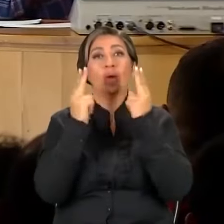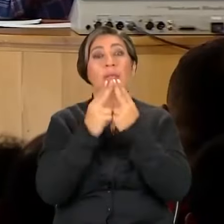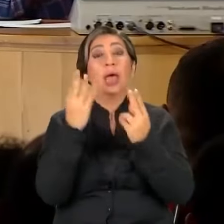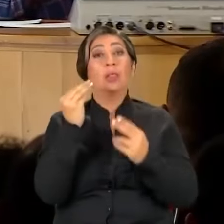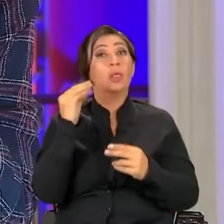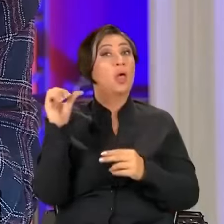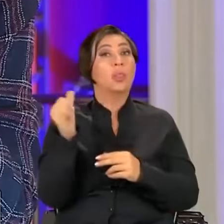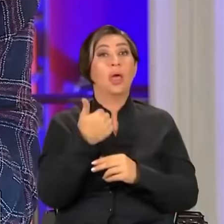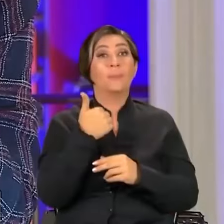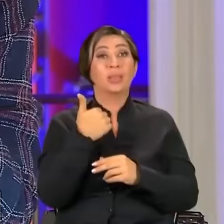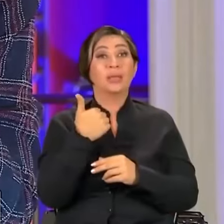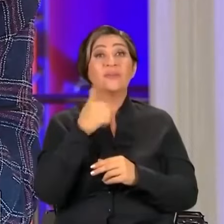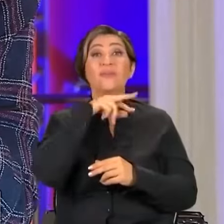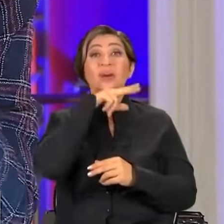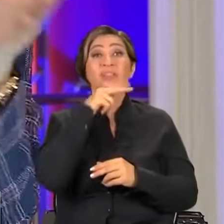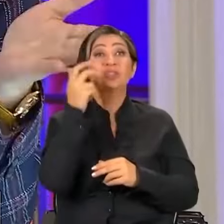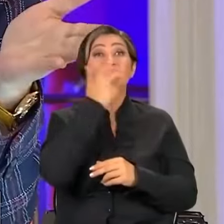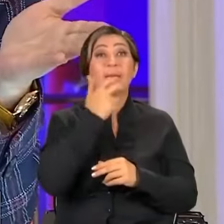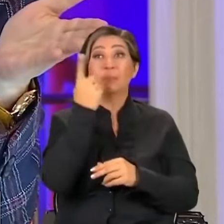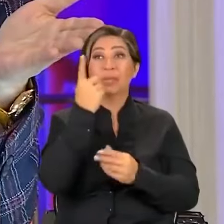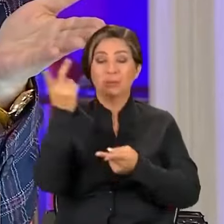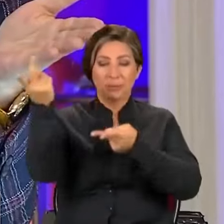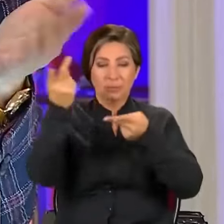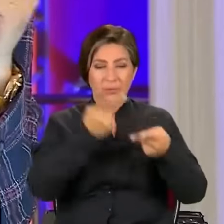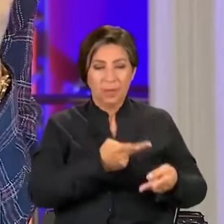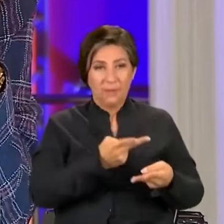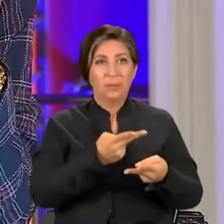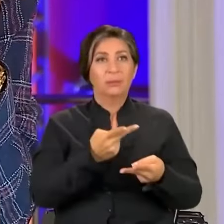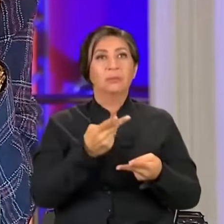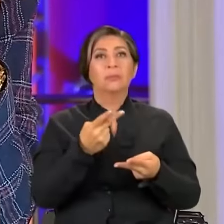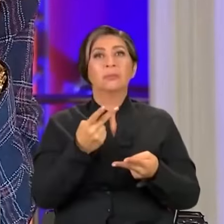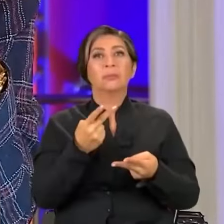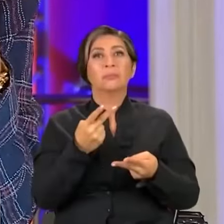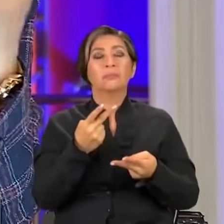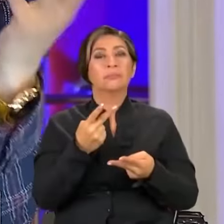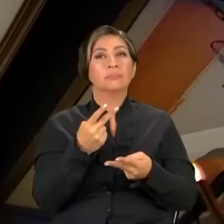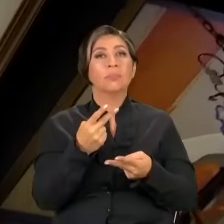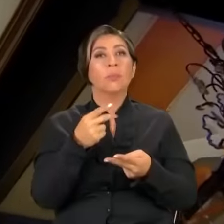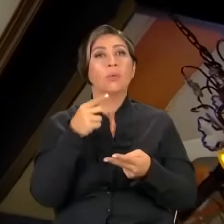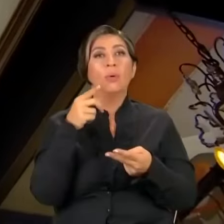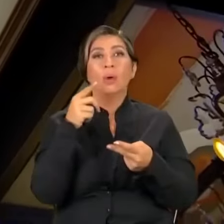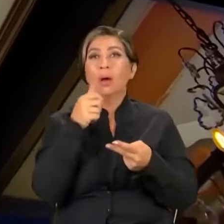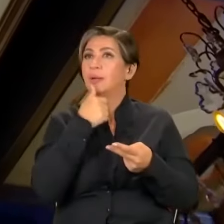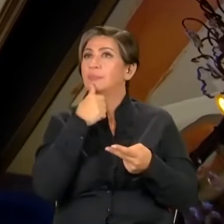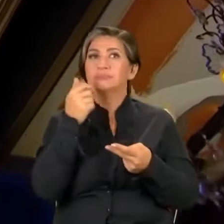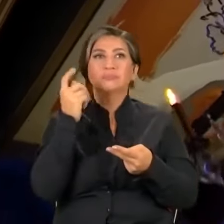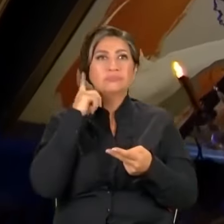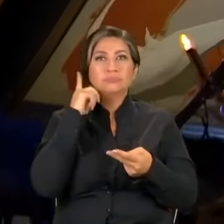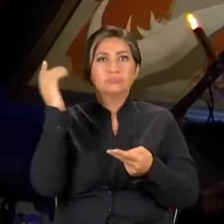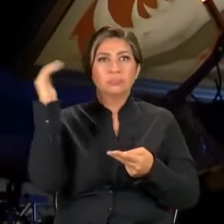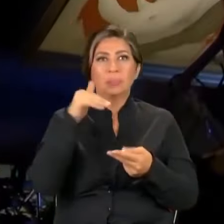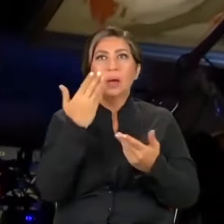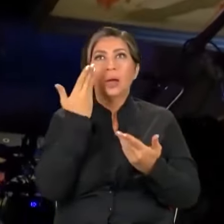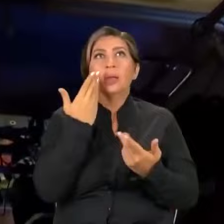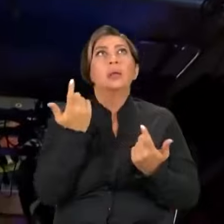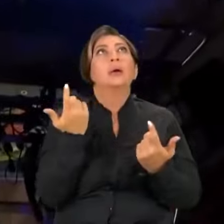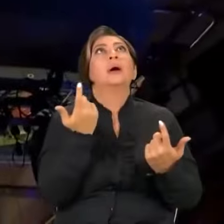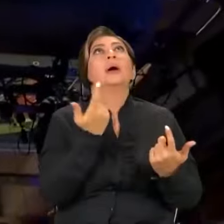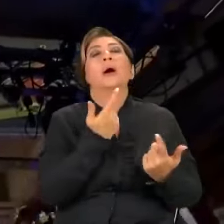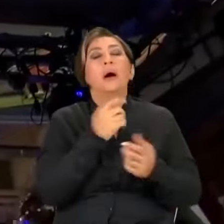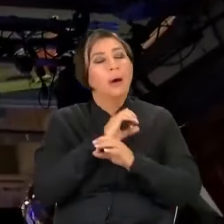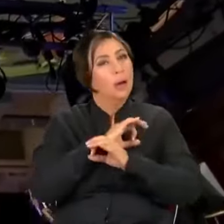önemli Fransız şarkıcılarından birini buraya sahneye çıkardık. O mesela büyük bir hayranlıkla söz